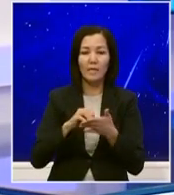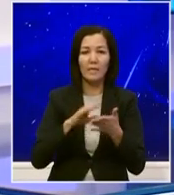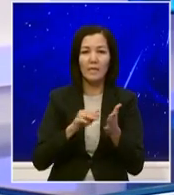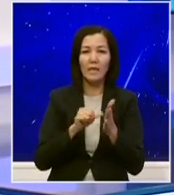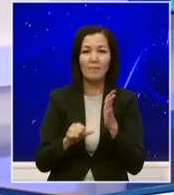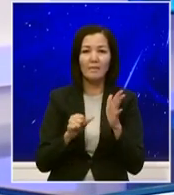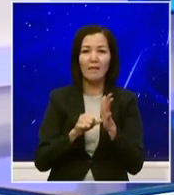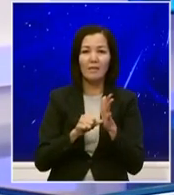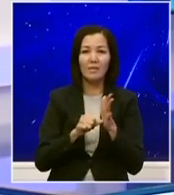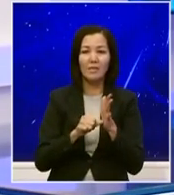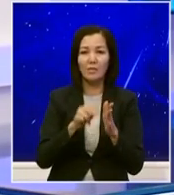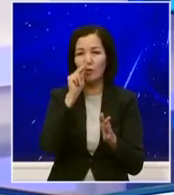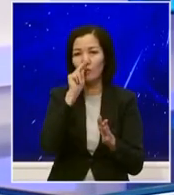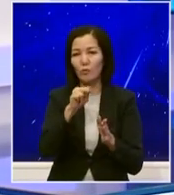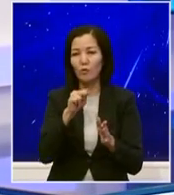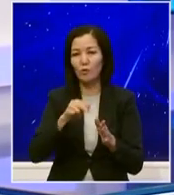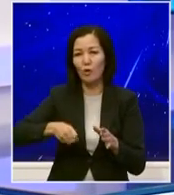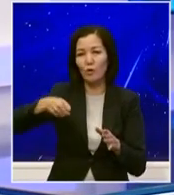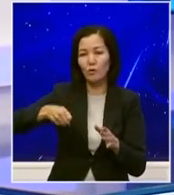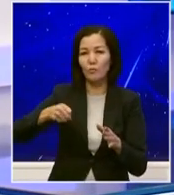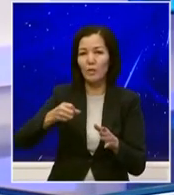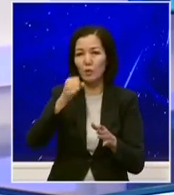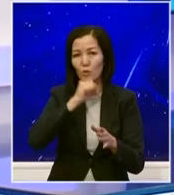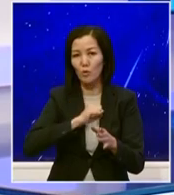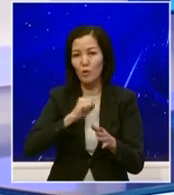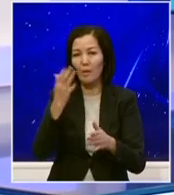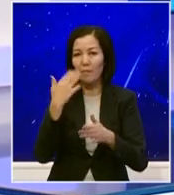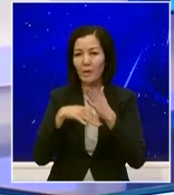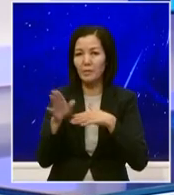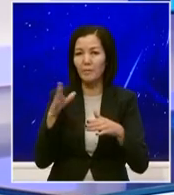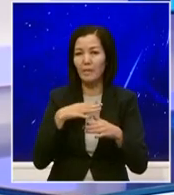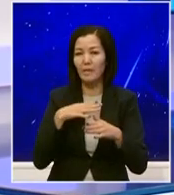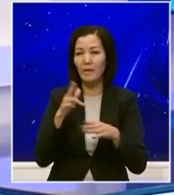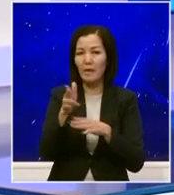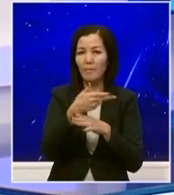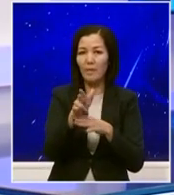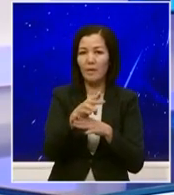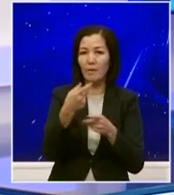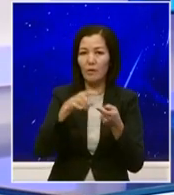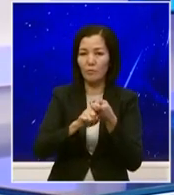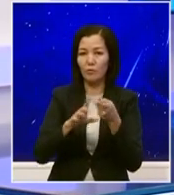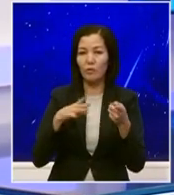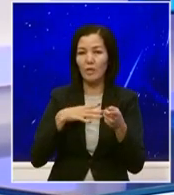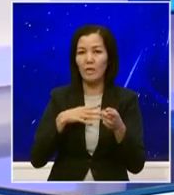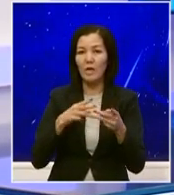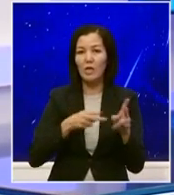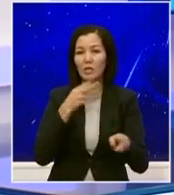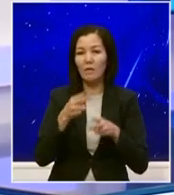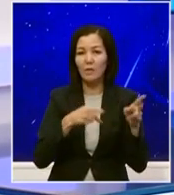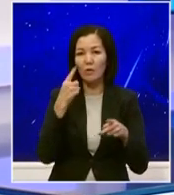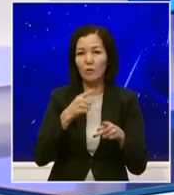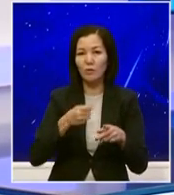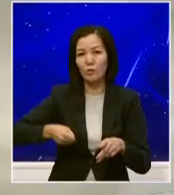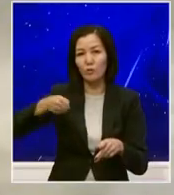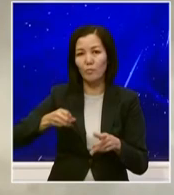кетіп бара жатқан жерінен күдікті сөмкесін жұлып әкеткен. Бұл жағдай шаһардағы бейне бақылау камерасына түсіпті. Шағымданушының